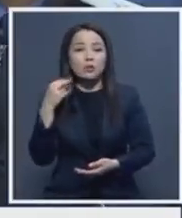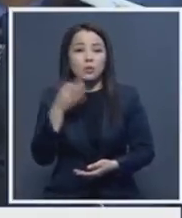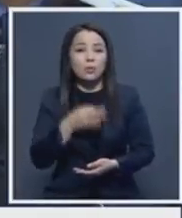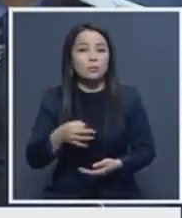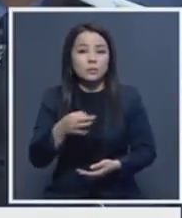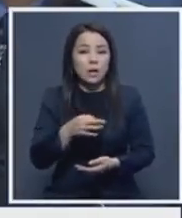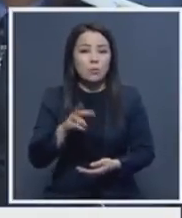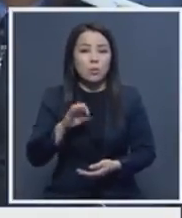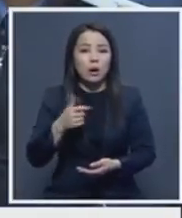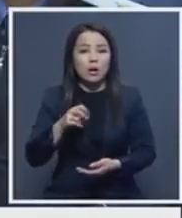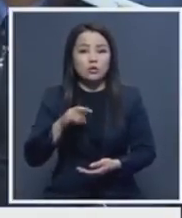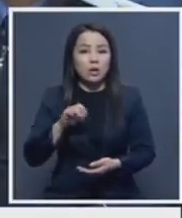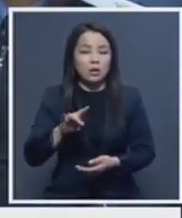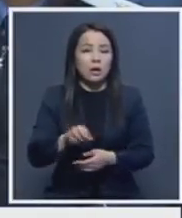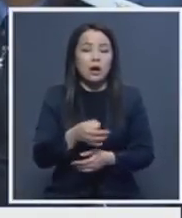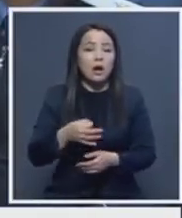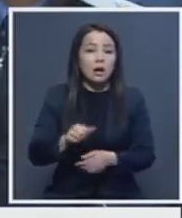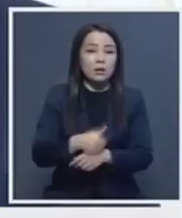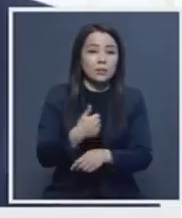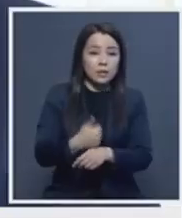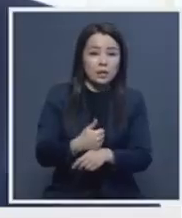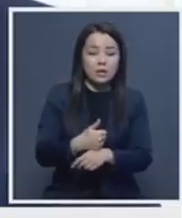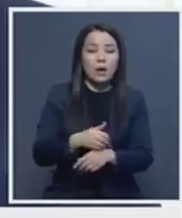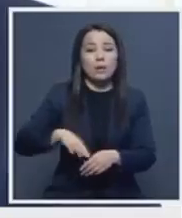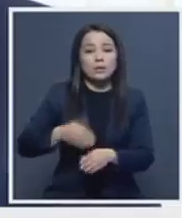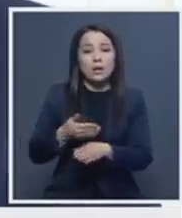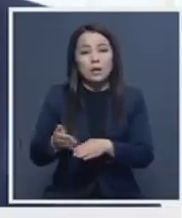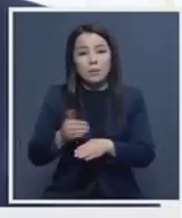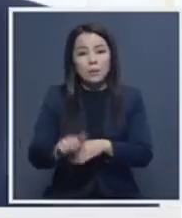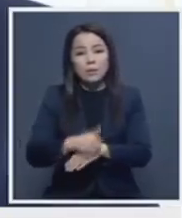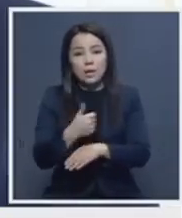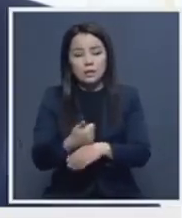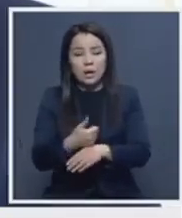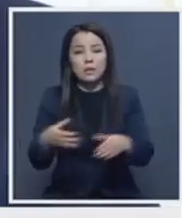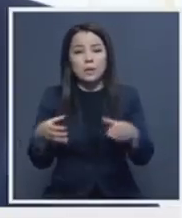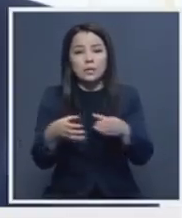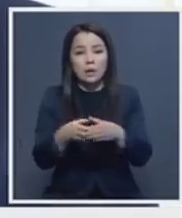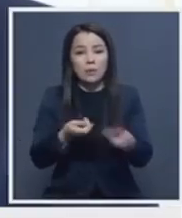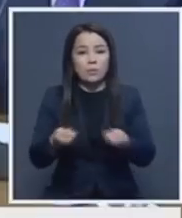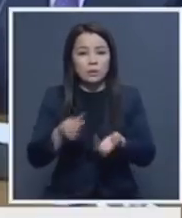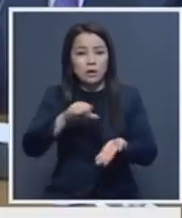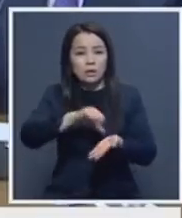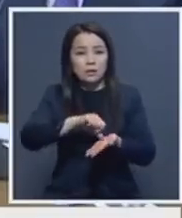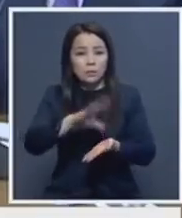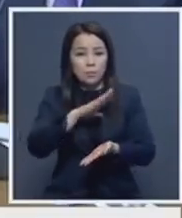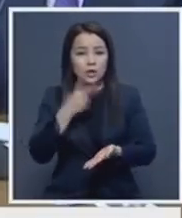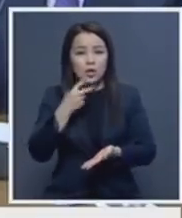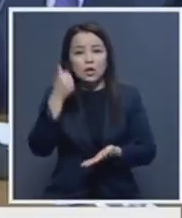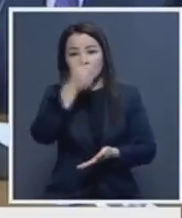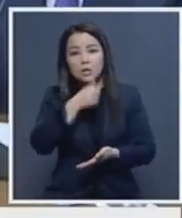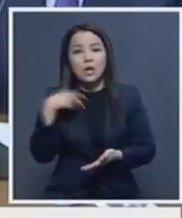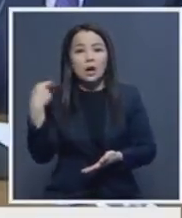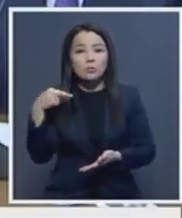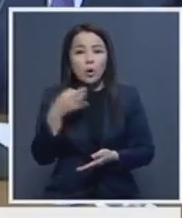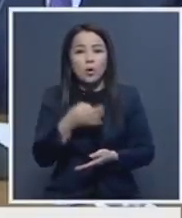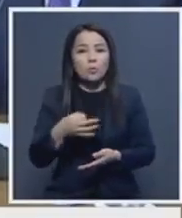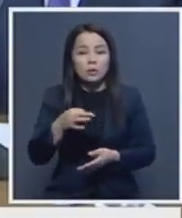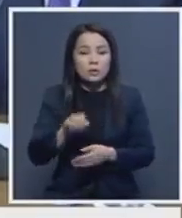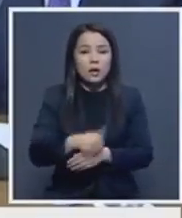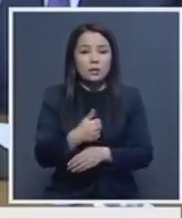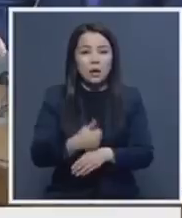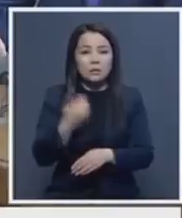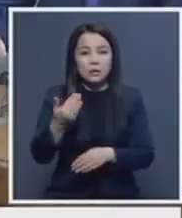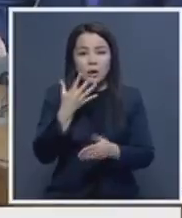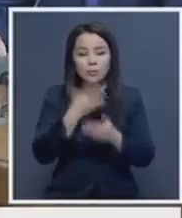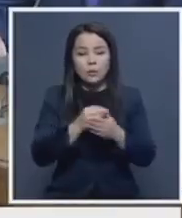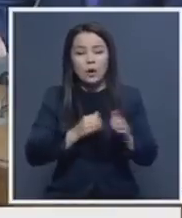облысының Мұғалжар ауданы әкімі, кейіннен басқарма департаменттердің басшысы болды. 2 жыл Ақтөбе облысы әкімінің орынбасары қызметінде